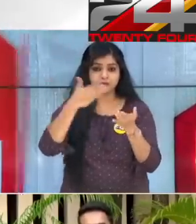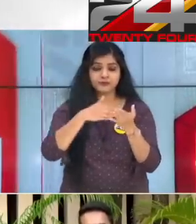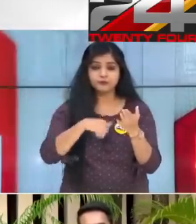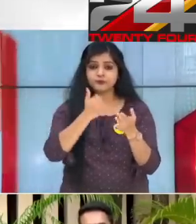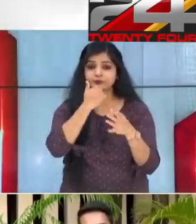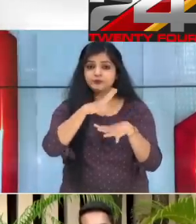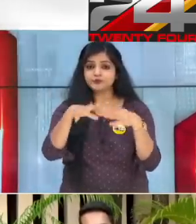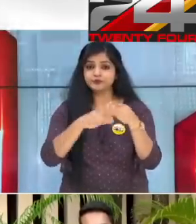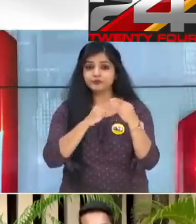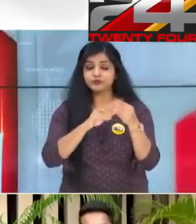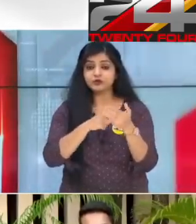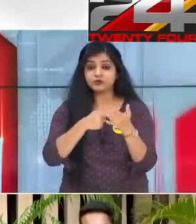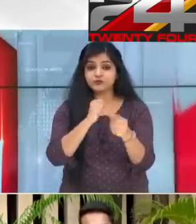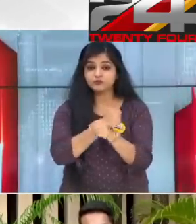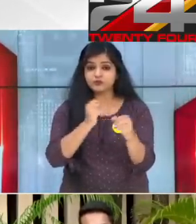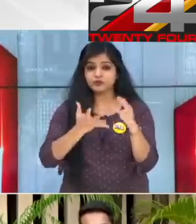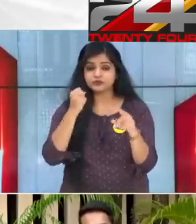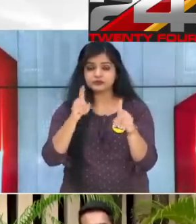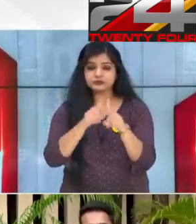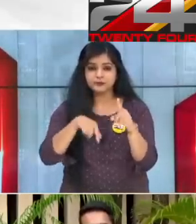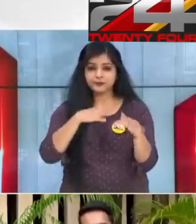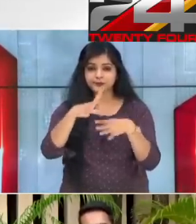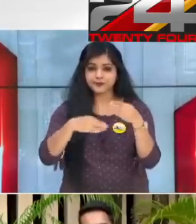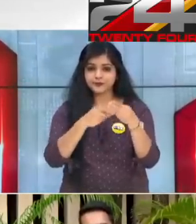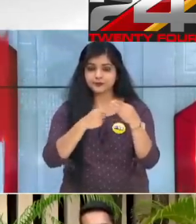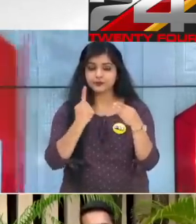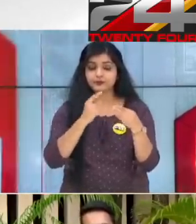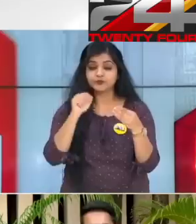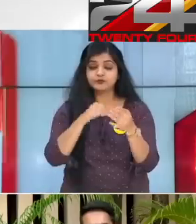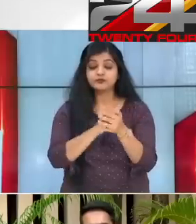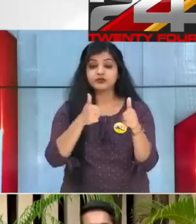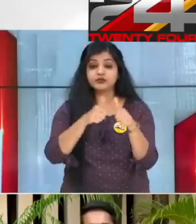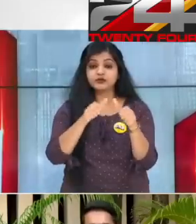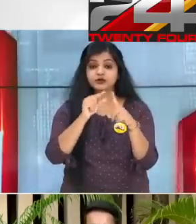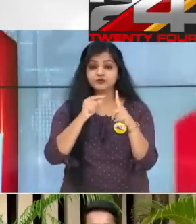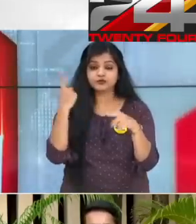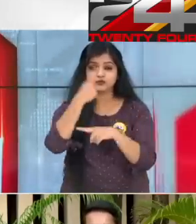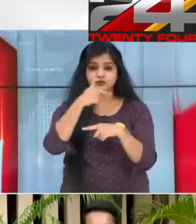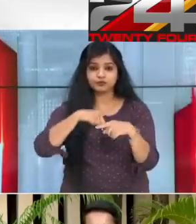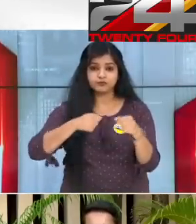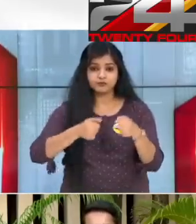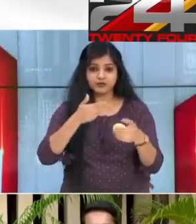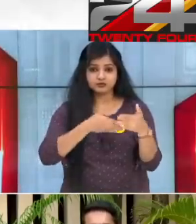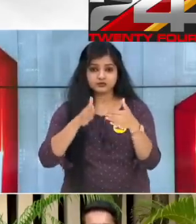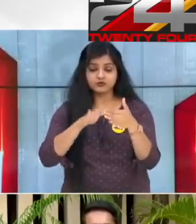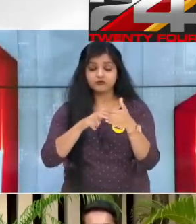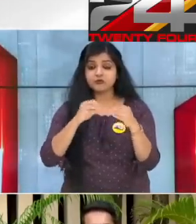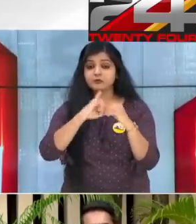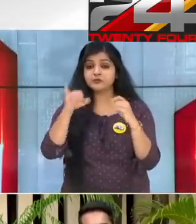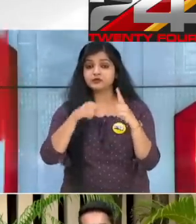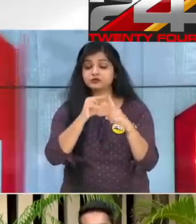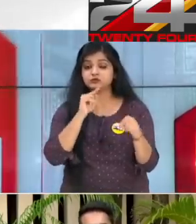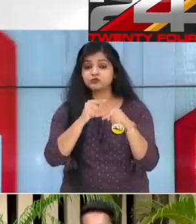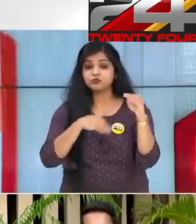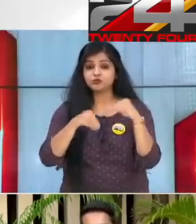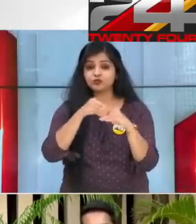ചേർത്തിട്ടുണ്ട്. ജാമ്യം ലഭിക്കാവുന്ന വകുപ്പുകളാണ് പ്രതികൾക്കെതിരെ ചുമത്തിയിരിക്കുന്നത്. ഈ AAP ഇന്ന് നടത്തിയ മാർച്ചിനെതിരെ BJP രൂക്ഷമായ വിമർശനമാണ് ഉന്നയിച്ചത്. ഈ മാർച്ച്